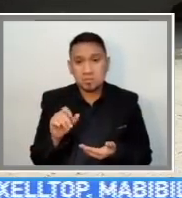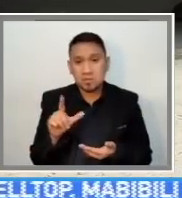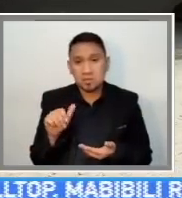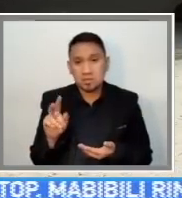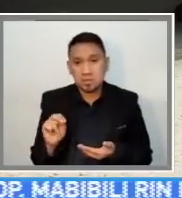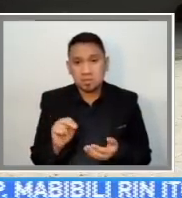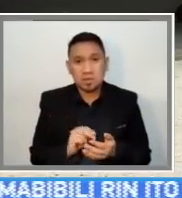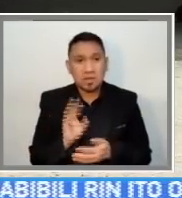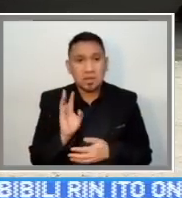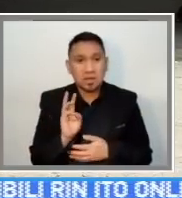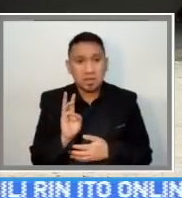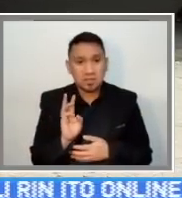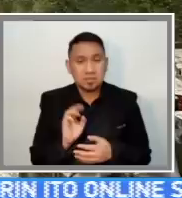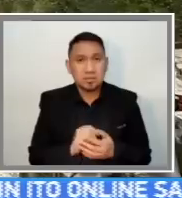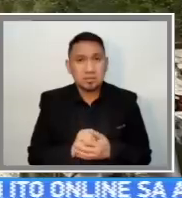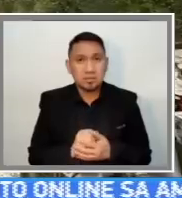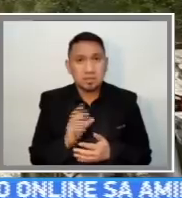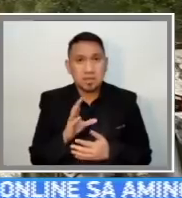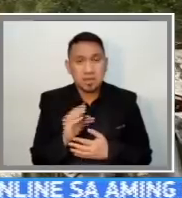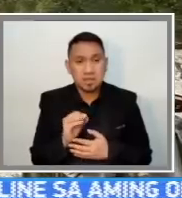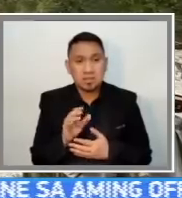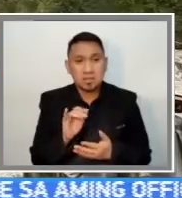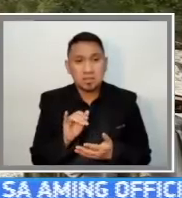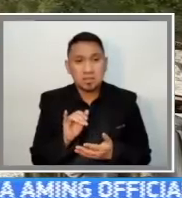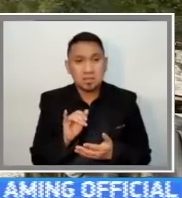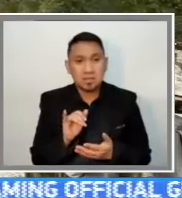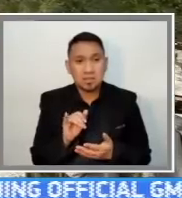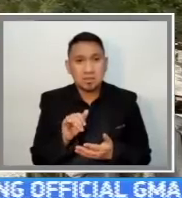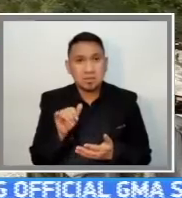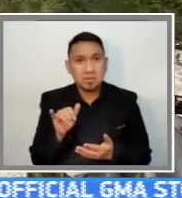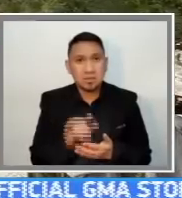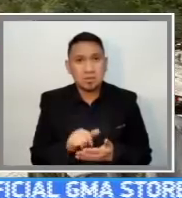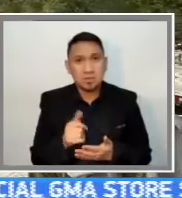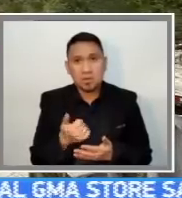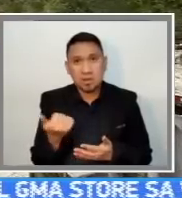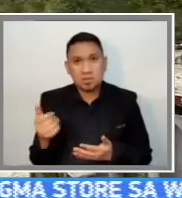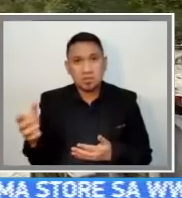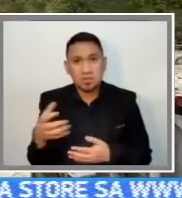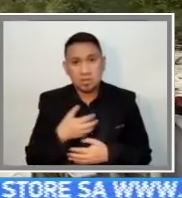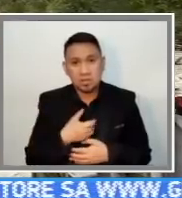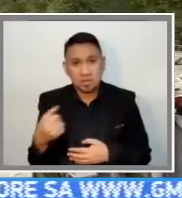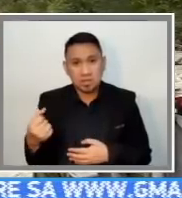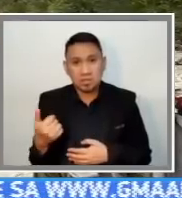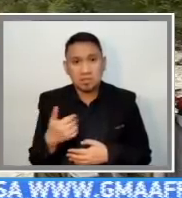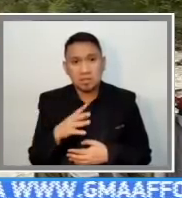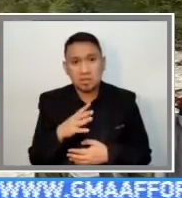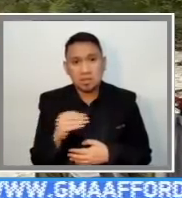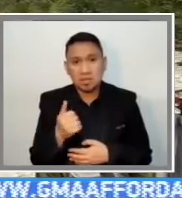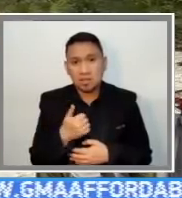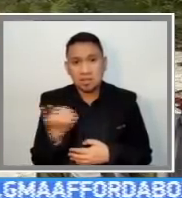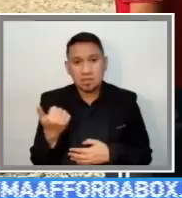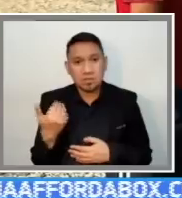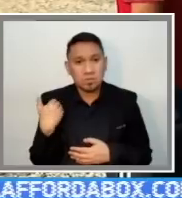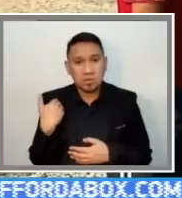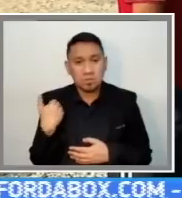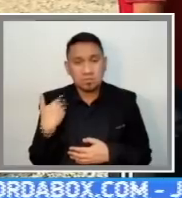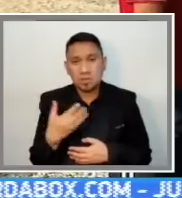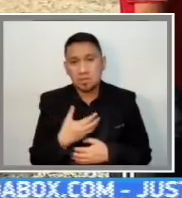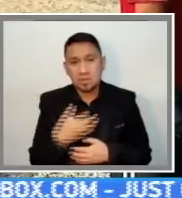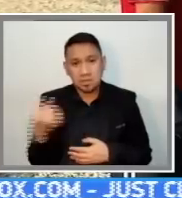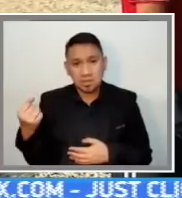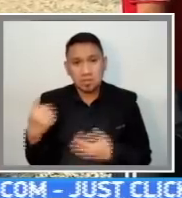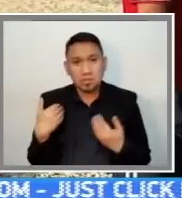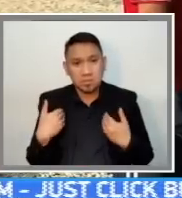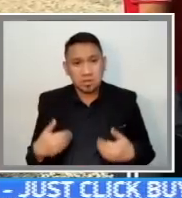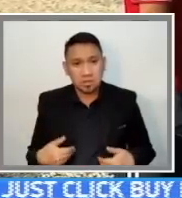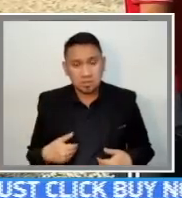po siya. So yun po, isa na ba yung nakaklaim na po yung isa. Yung iba, hindi nakiklaim pa kasi hinahanap